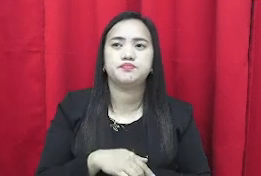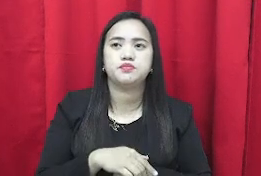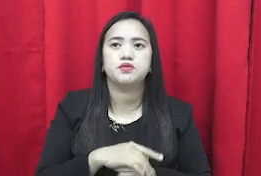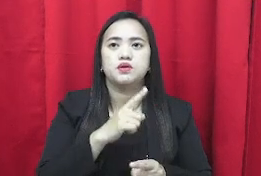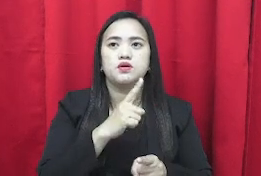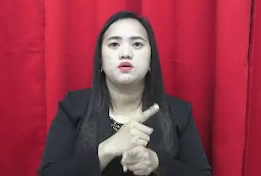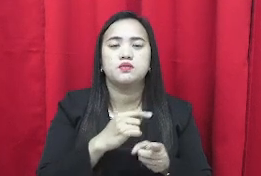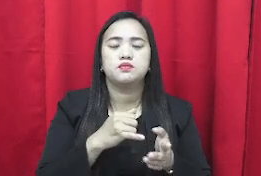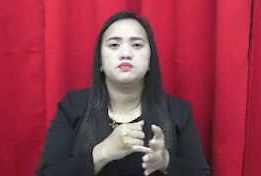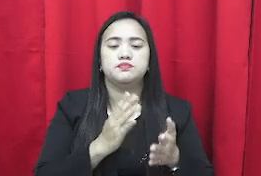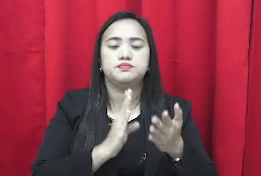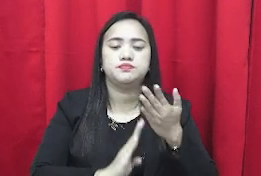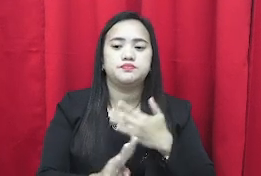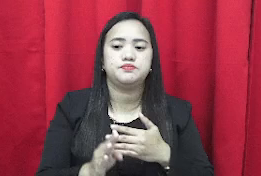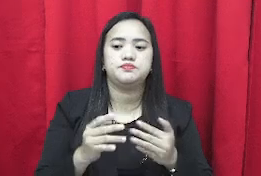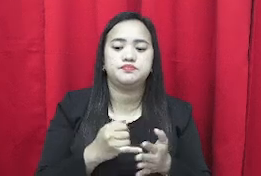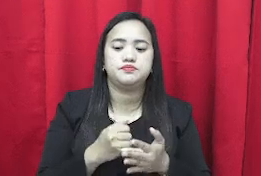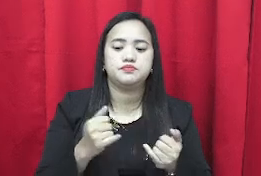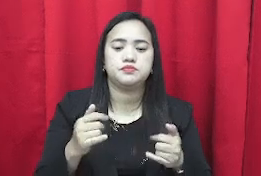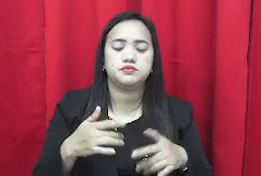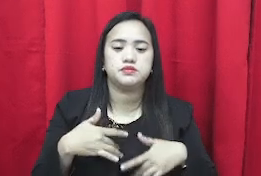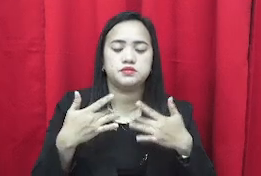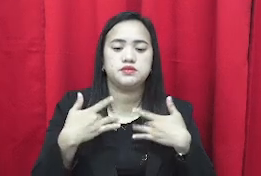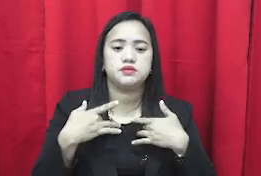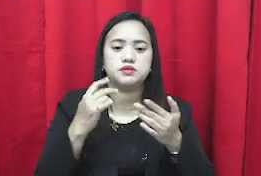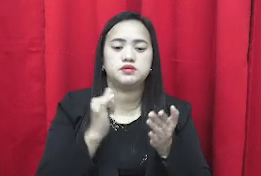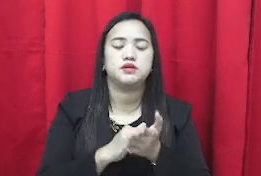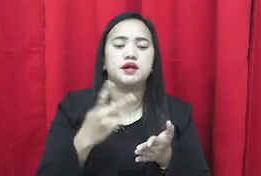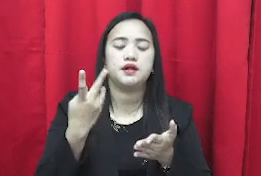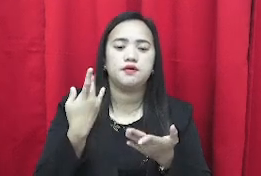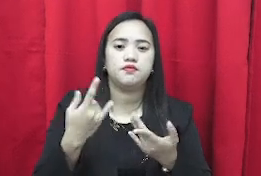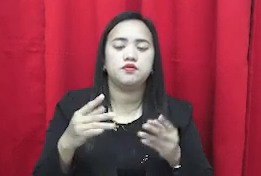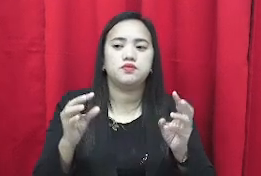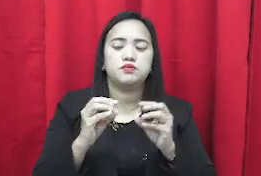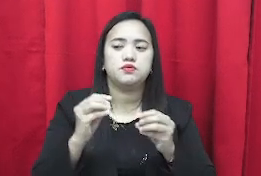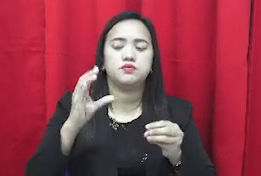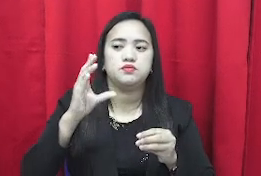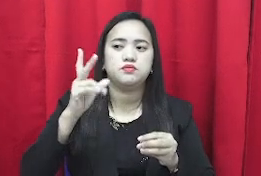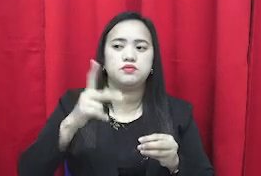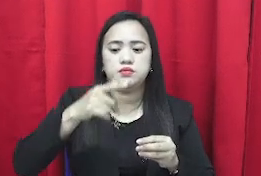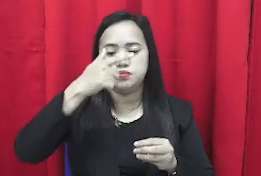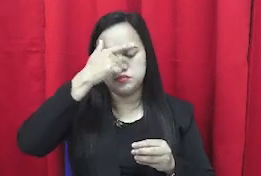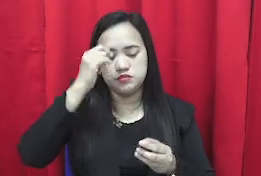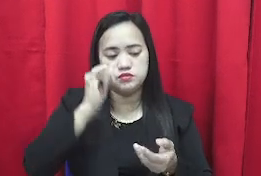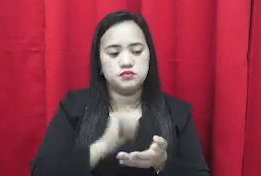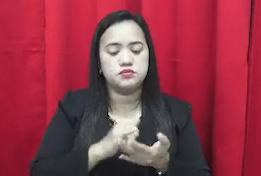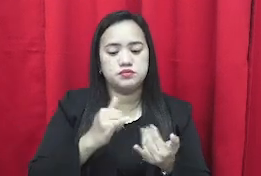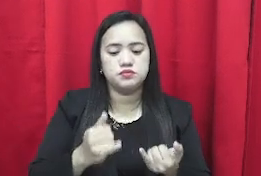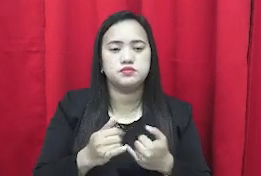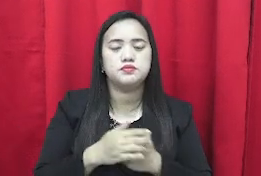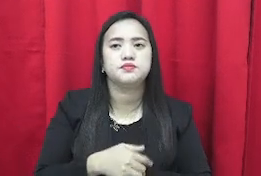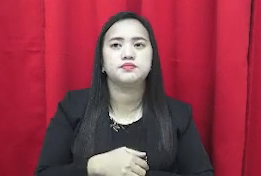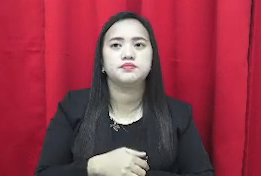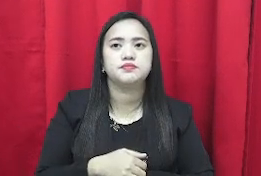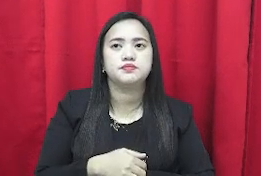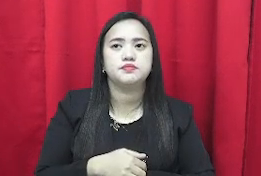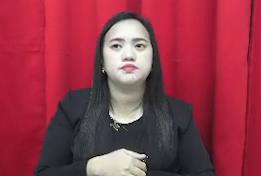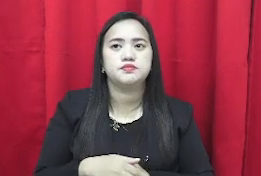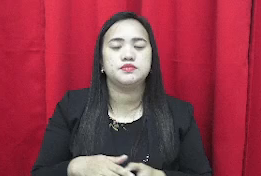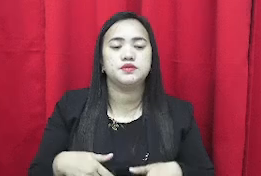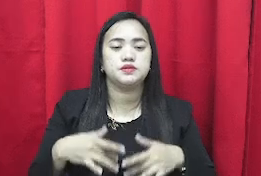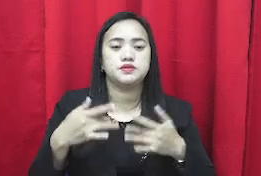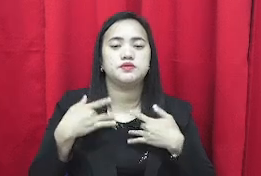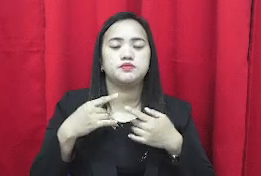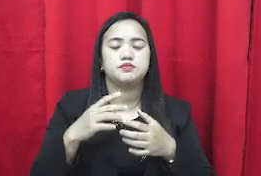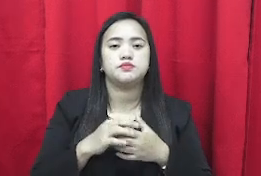panahon pinanganak ngayon na pwede silang mabuhay ng walang cellphone totoo yan kasi ganon na ang mentalidad ng mga kabataan natin ngayon kaya para sa atin ng